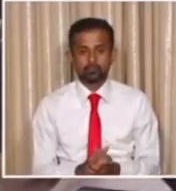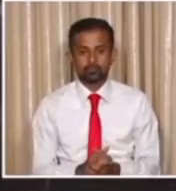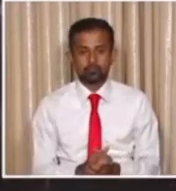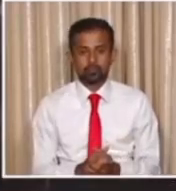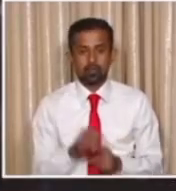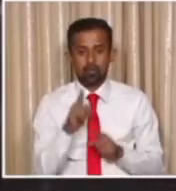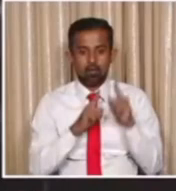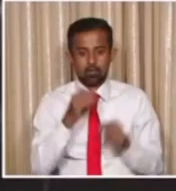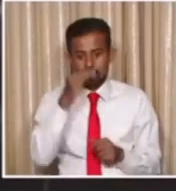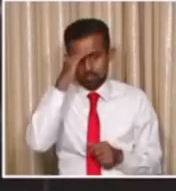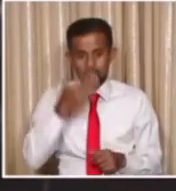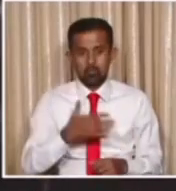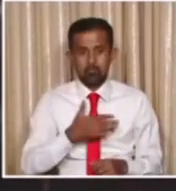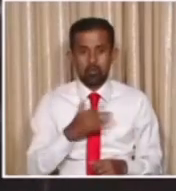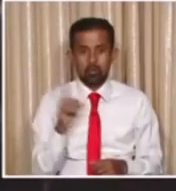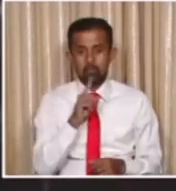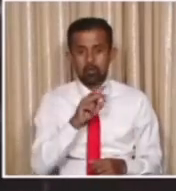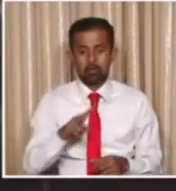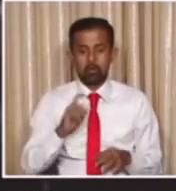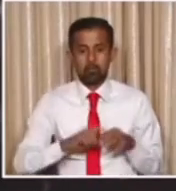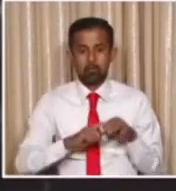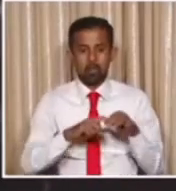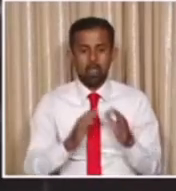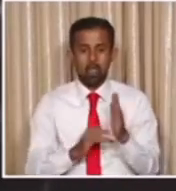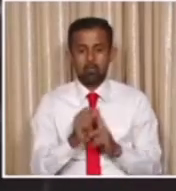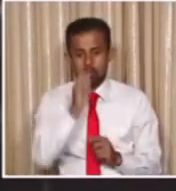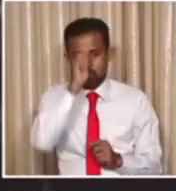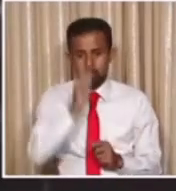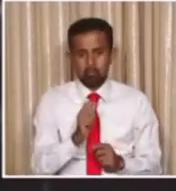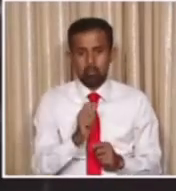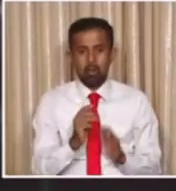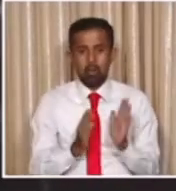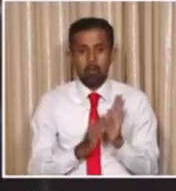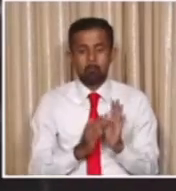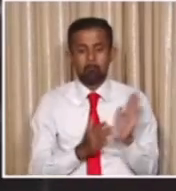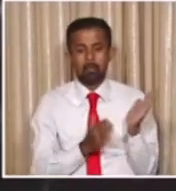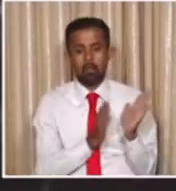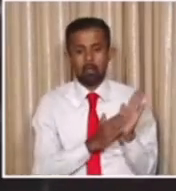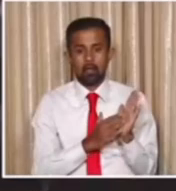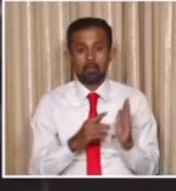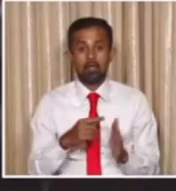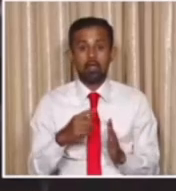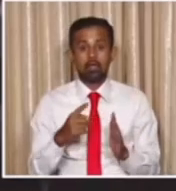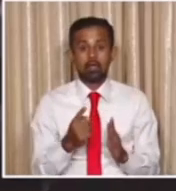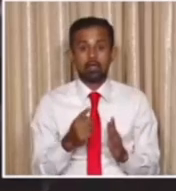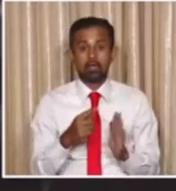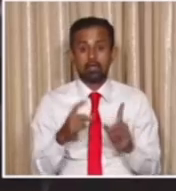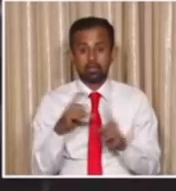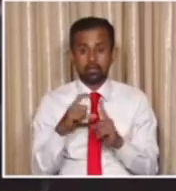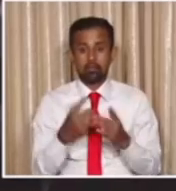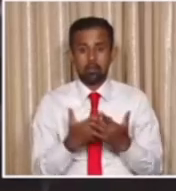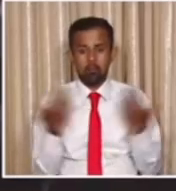ගරු කථානායකතුමනි, මගේ පළවෙනි අතුරු ප්‍රශ්නය ගරු ඇමතුමනි, දැන් මේ මාතේ තියෙන්නේ අද දිවයින පත්තරේ, මේ පත්තරේ ඇතුළු